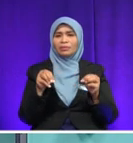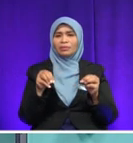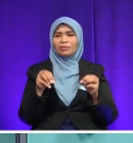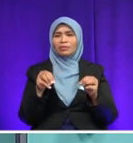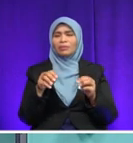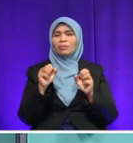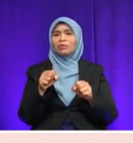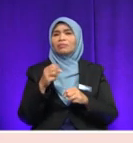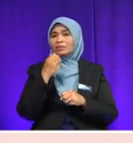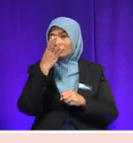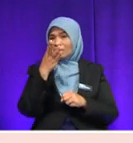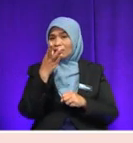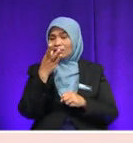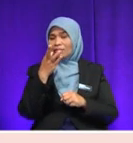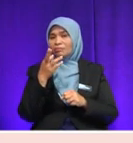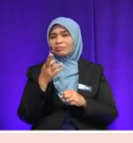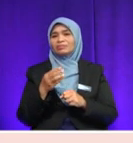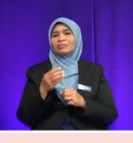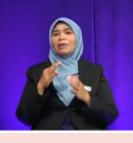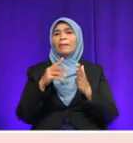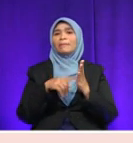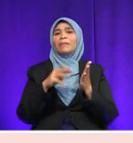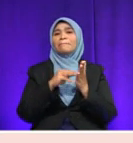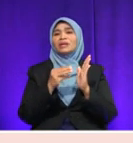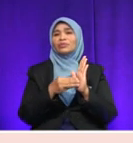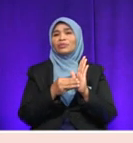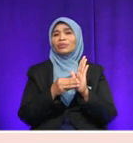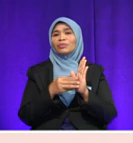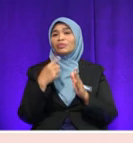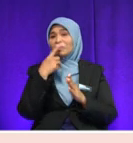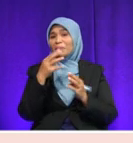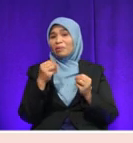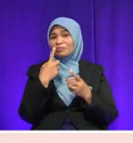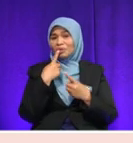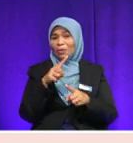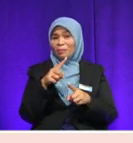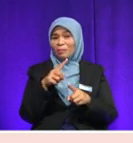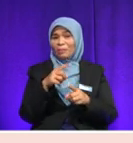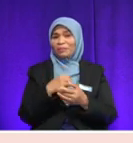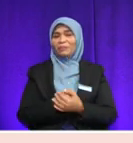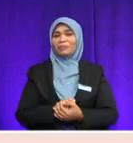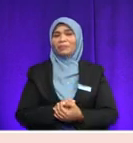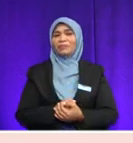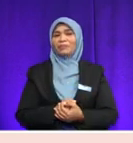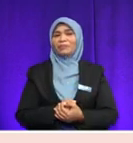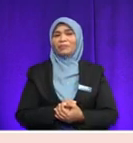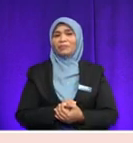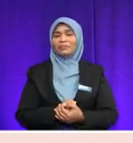Sebut Apa maksud Rusa dan sudah bahasa Jawa angkat tangan Oke